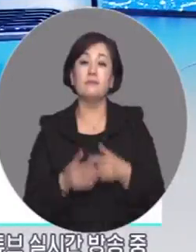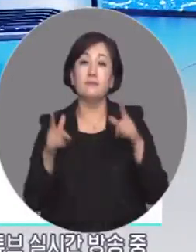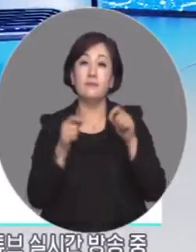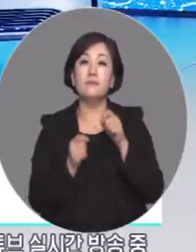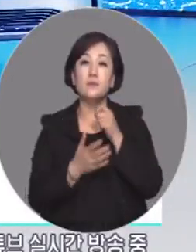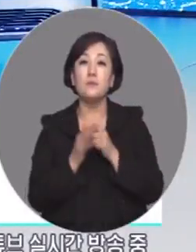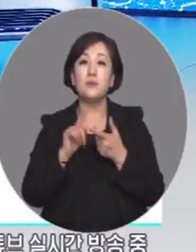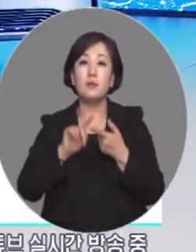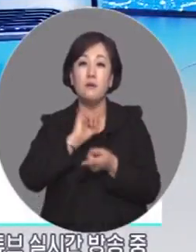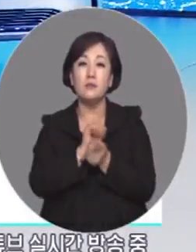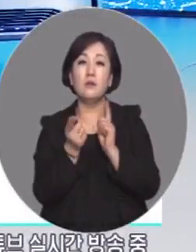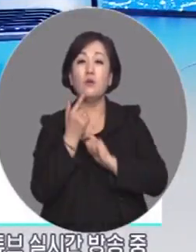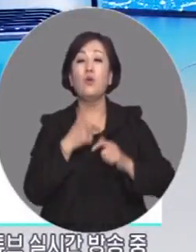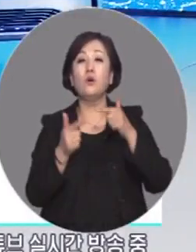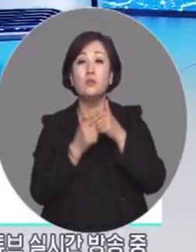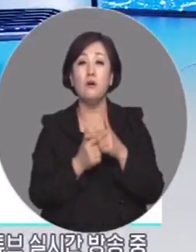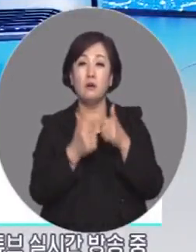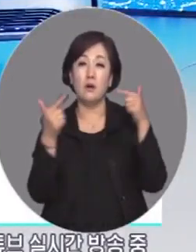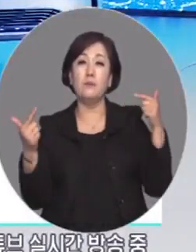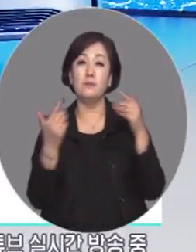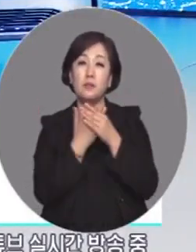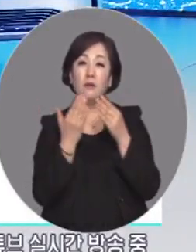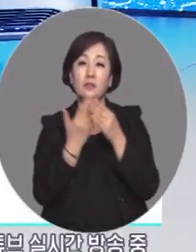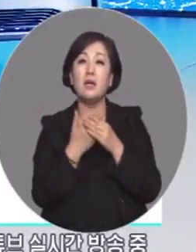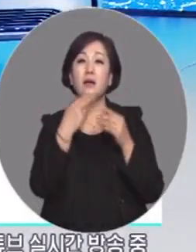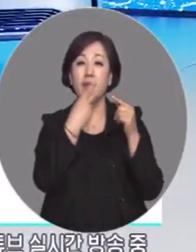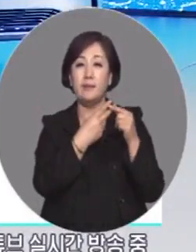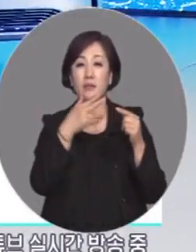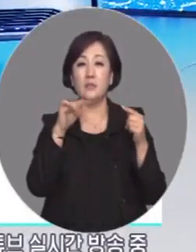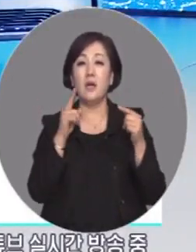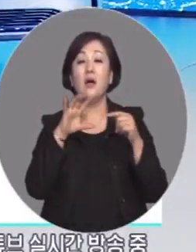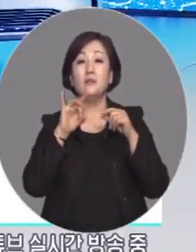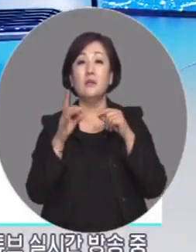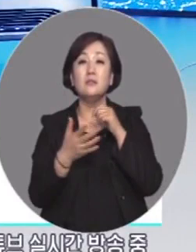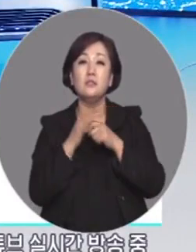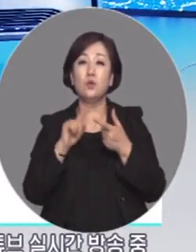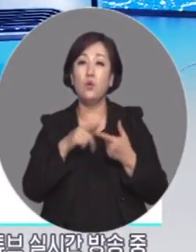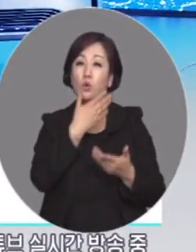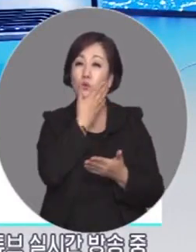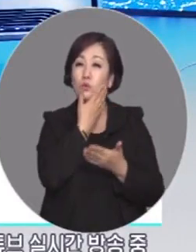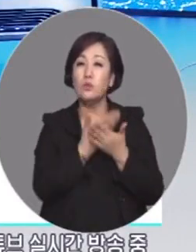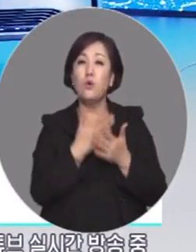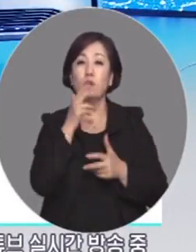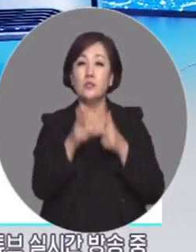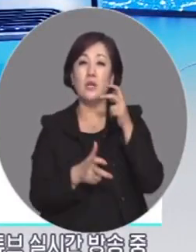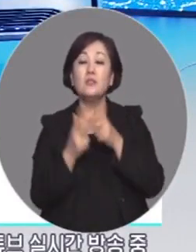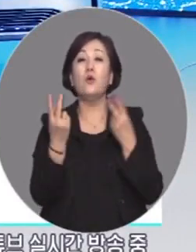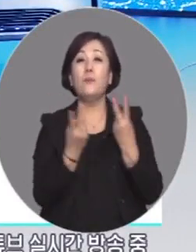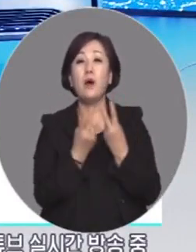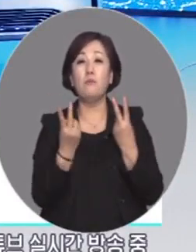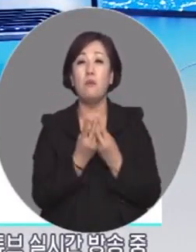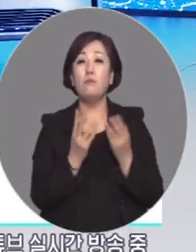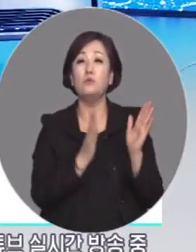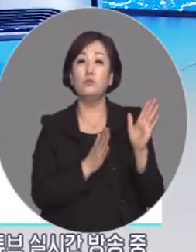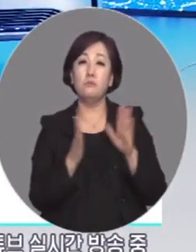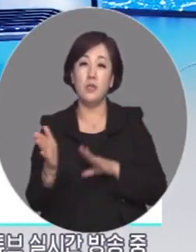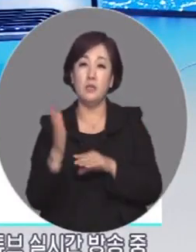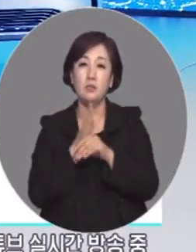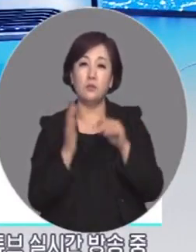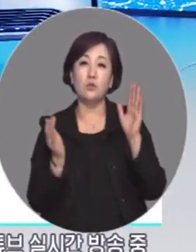최근 시장 규모가 급성장하고 있는 2차 전지를 또 하나의 주력 산업으로 육성하는 방안도 추진되고